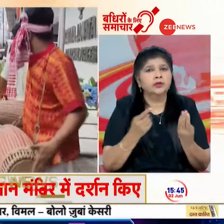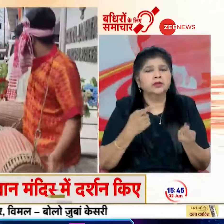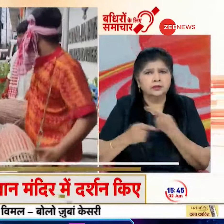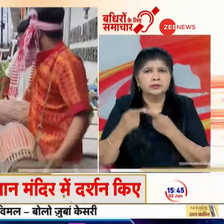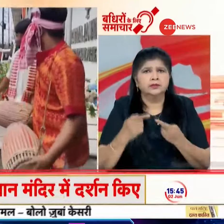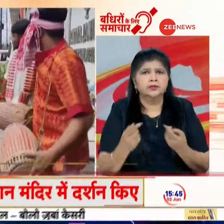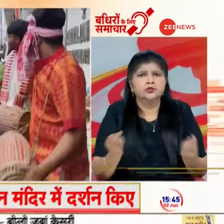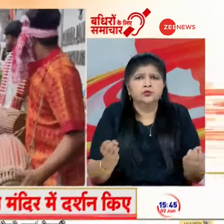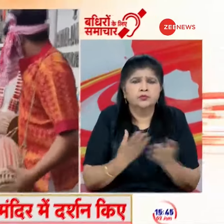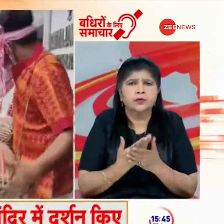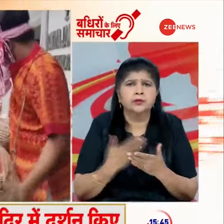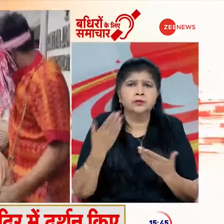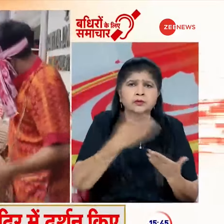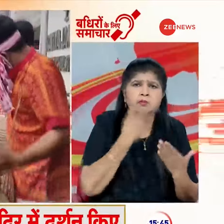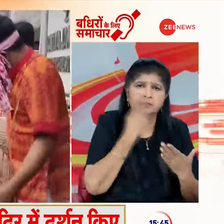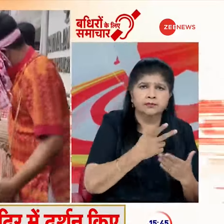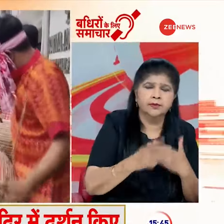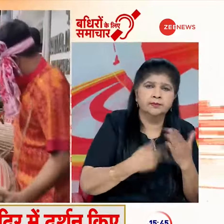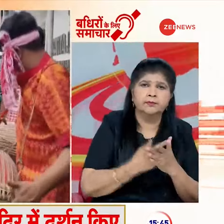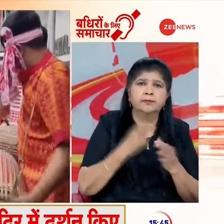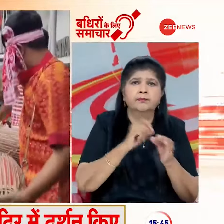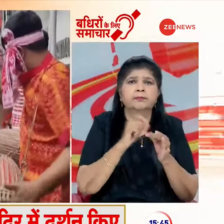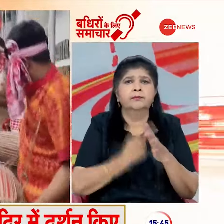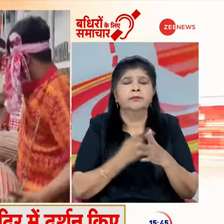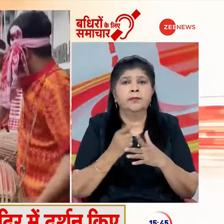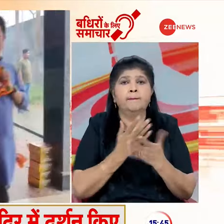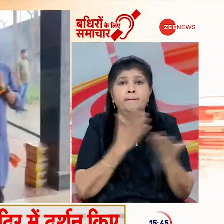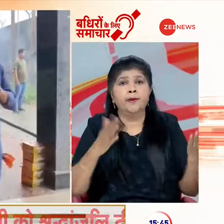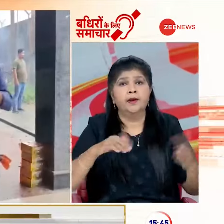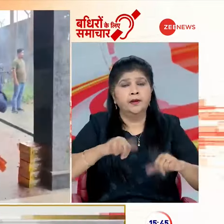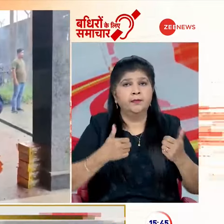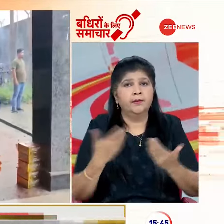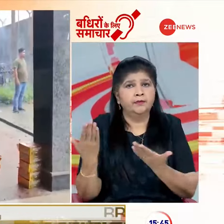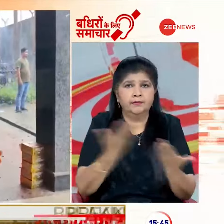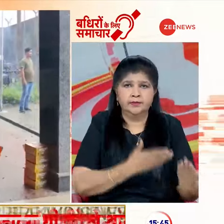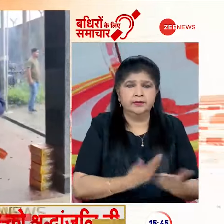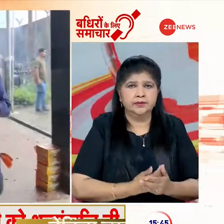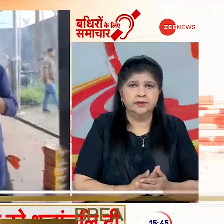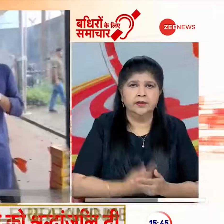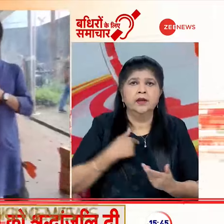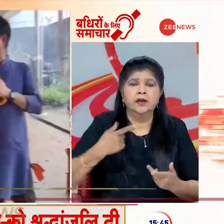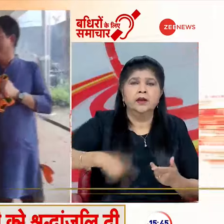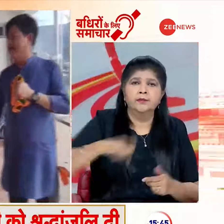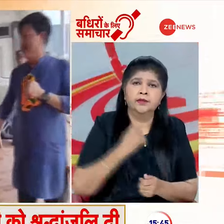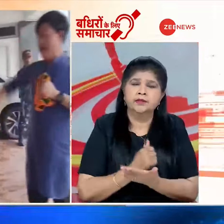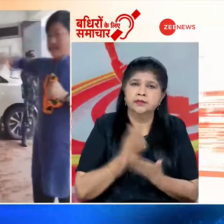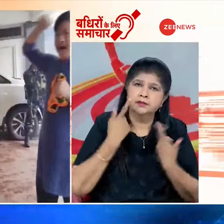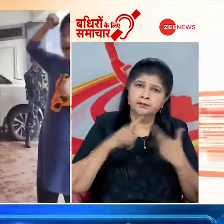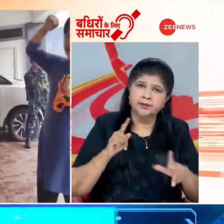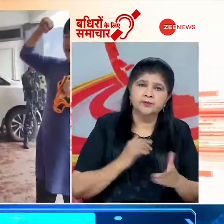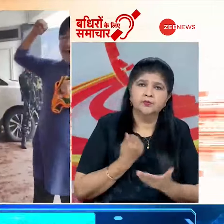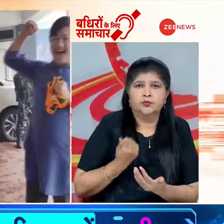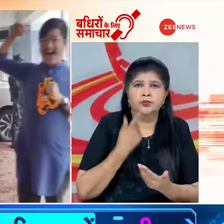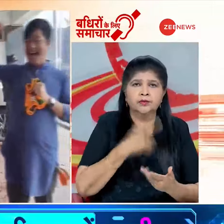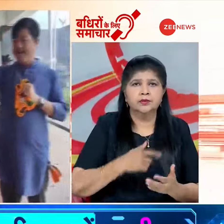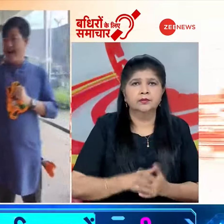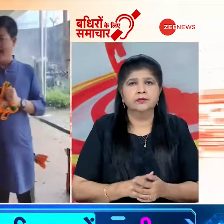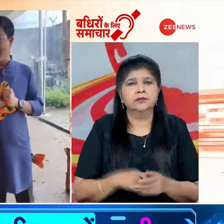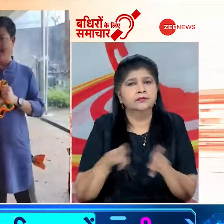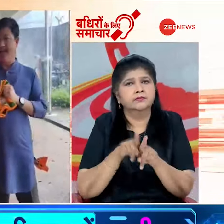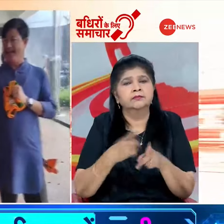जारी है। शुरुआती रुझानों के बाद से ही बीजेपी ने भारी बहुमत से राज्य में अपनी जीत का दावा मजबूत कर लिया